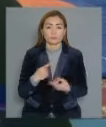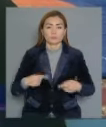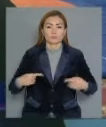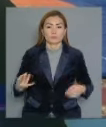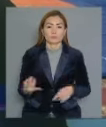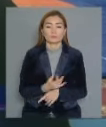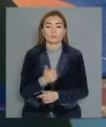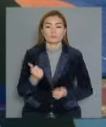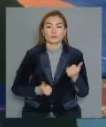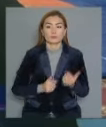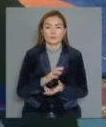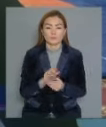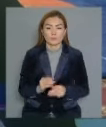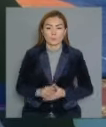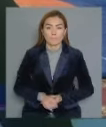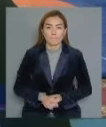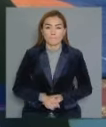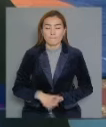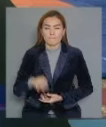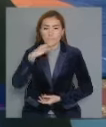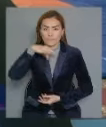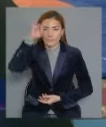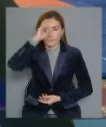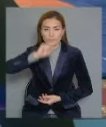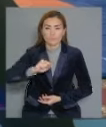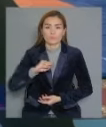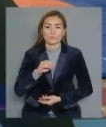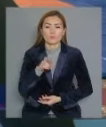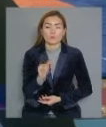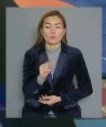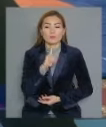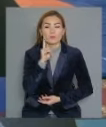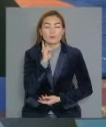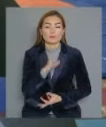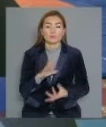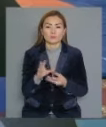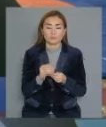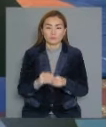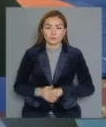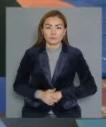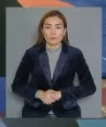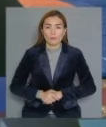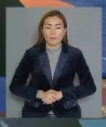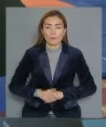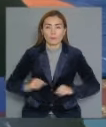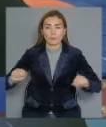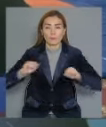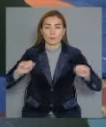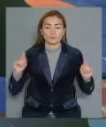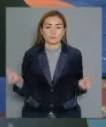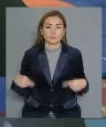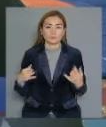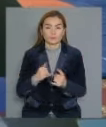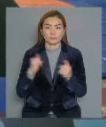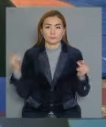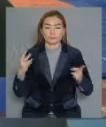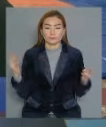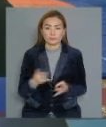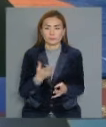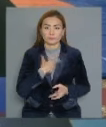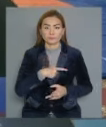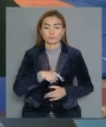Біріншілікті өткізіп жатқан себебіміз осы Қазақстанда, Атырауда өзіміз жастарымыздың спорт жағынан күшейтіп, өзге елде